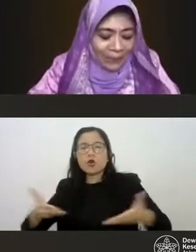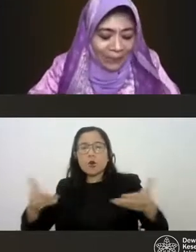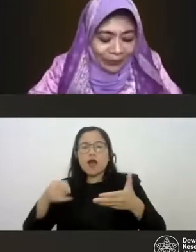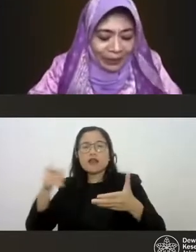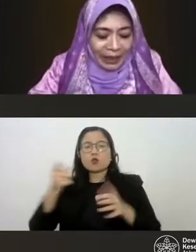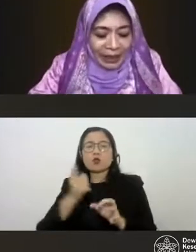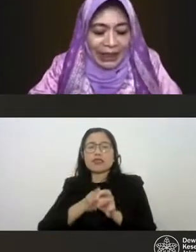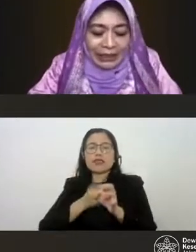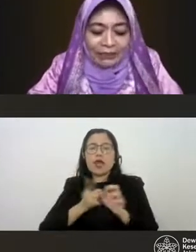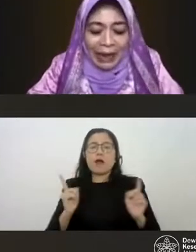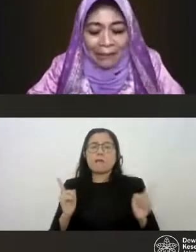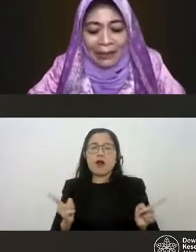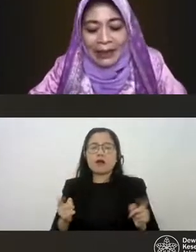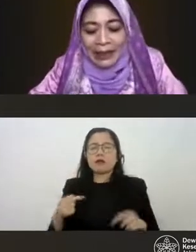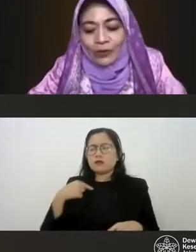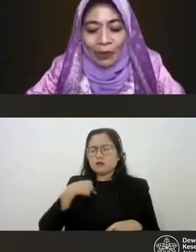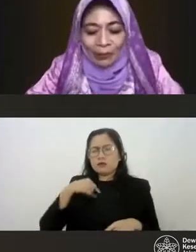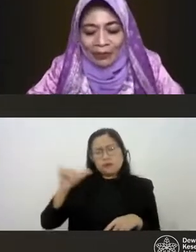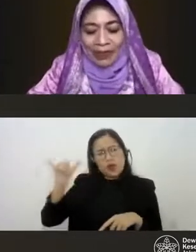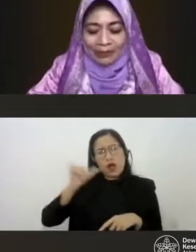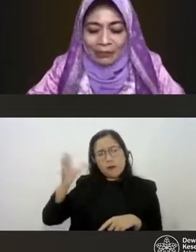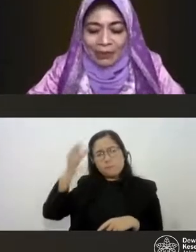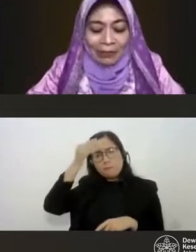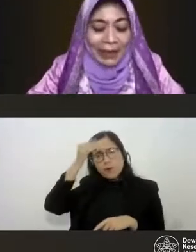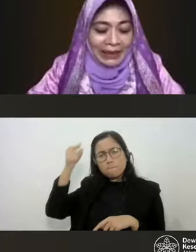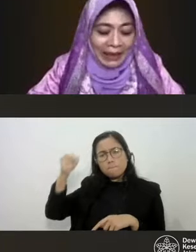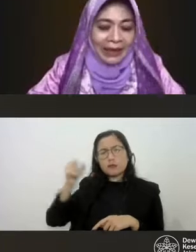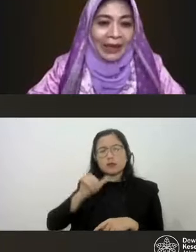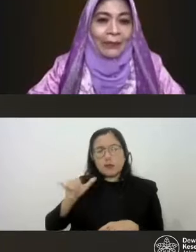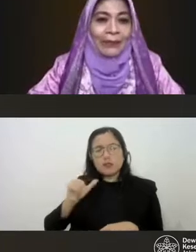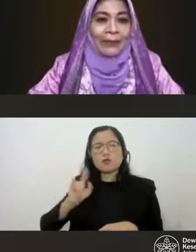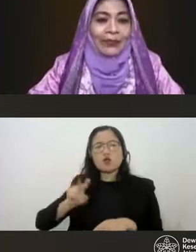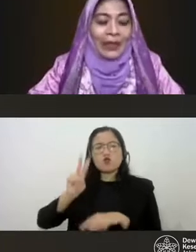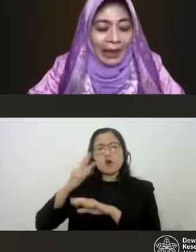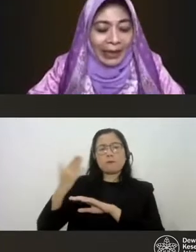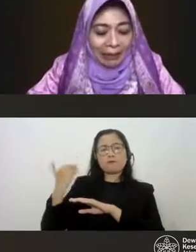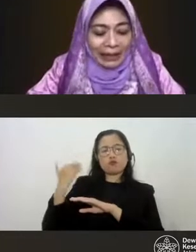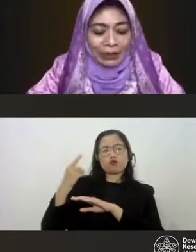agama. Saya sependapat dengan kedua pemikir sebelumnya. Bagi saya,